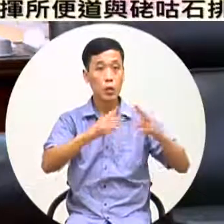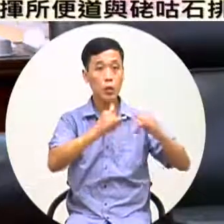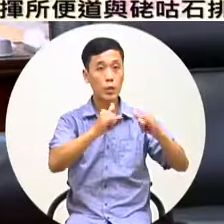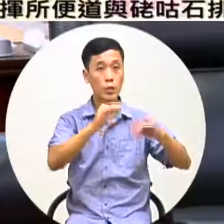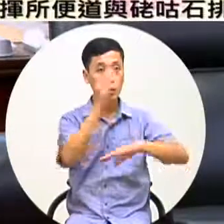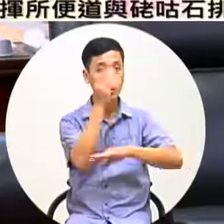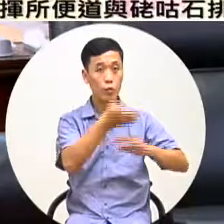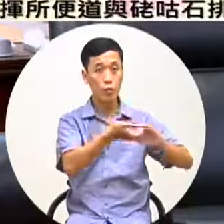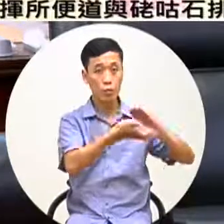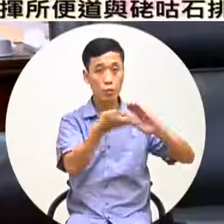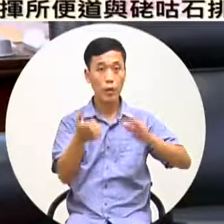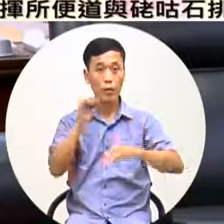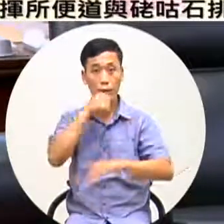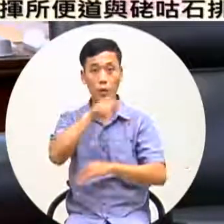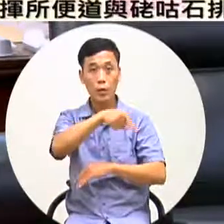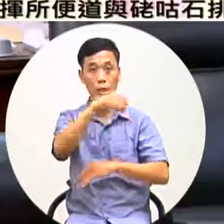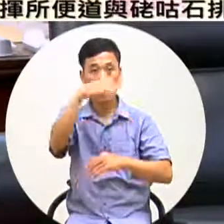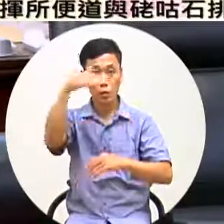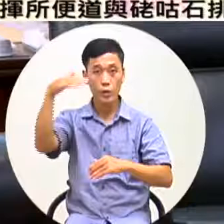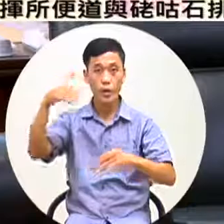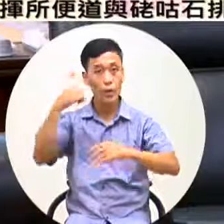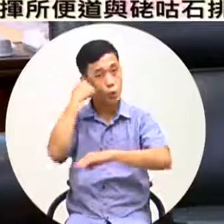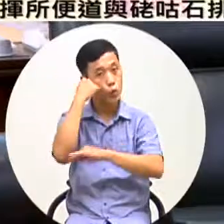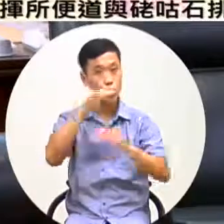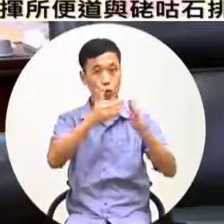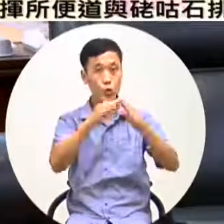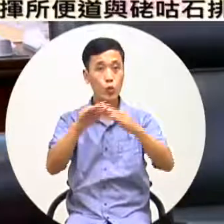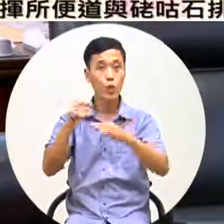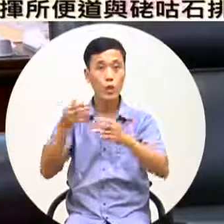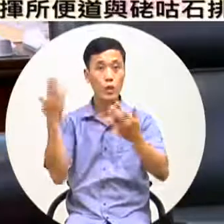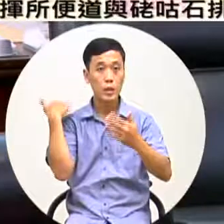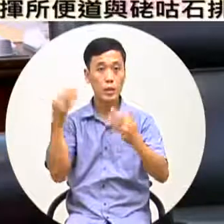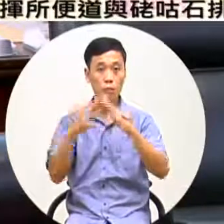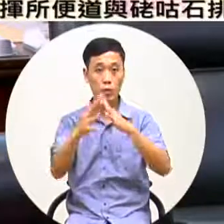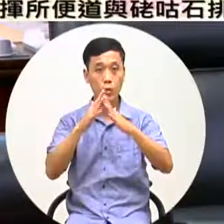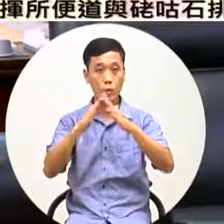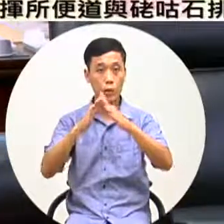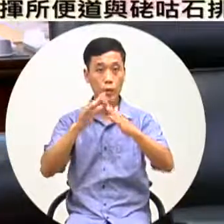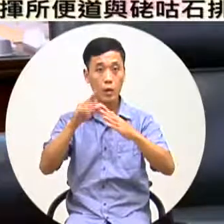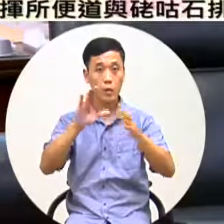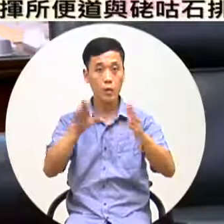那包括战争时代那边有个指挥所，以及它所特殊的一个